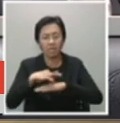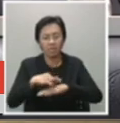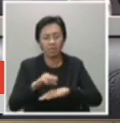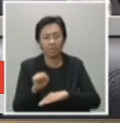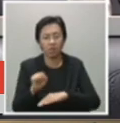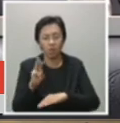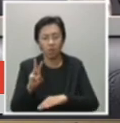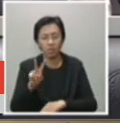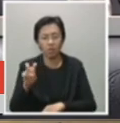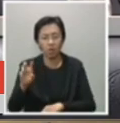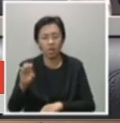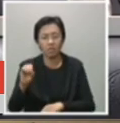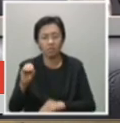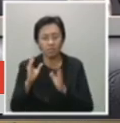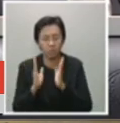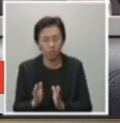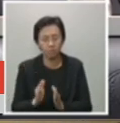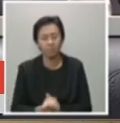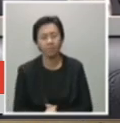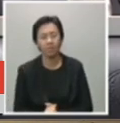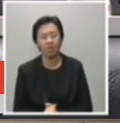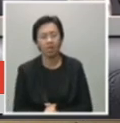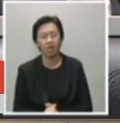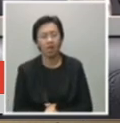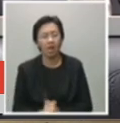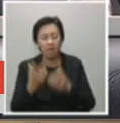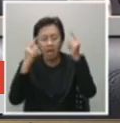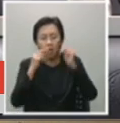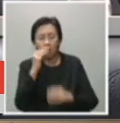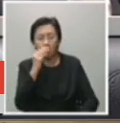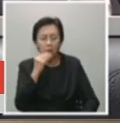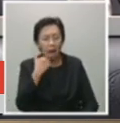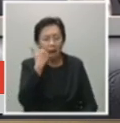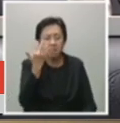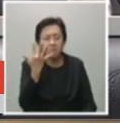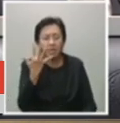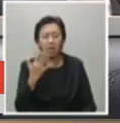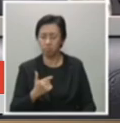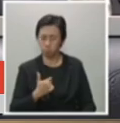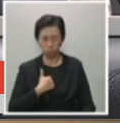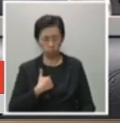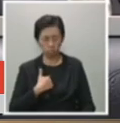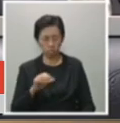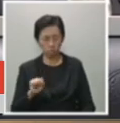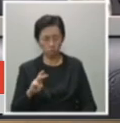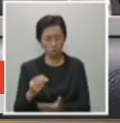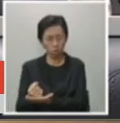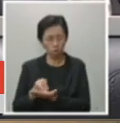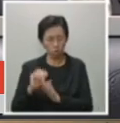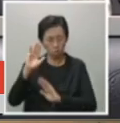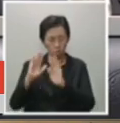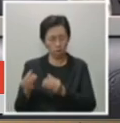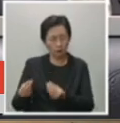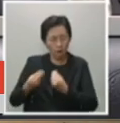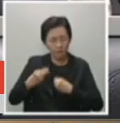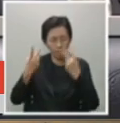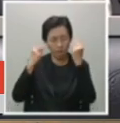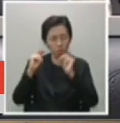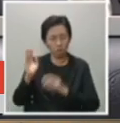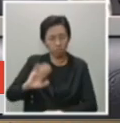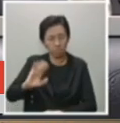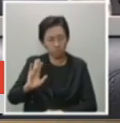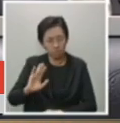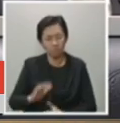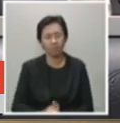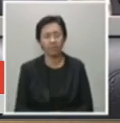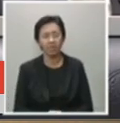ภา250คนก็ยังมาพูดอย่างไม่อายว่าตนเองไม่ได้ให้สว.มาช่วยเลือกตนเองเป็นนายกต้องใช้